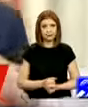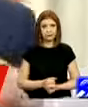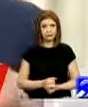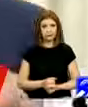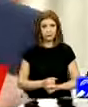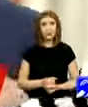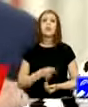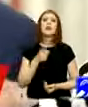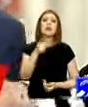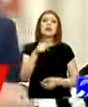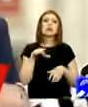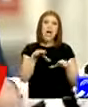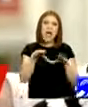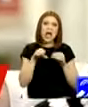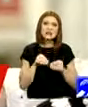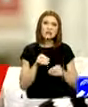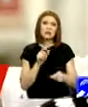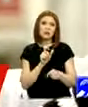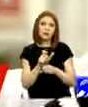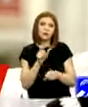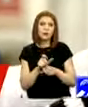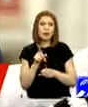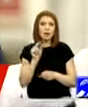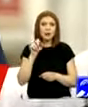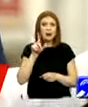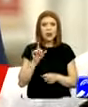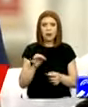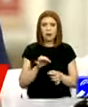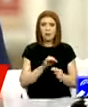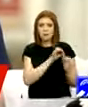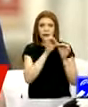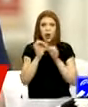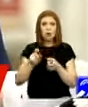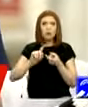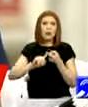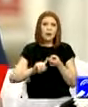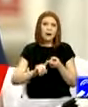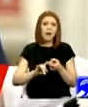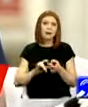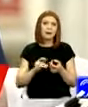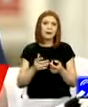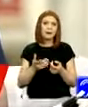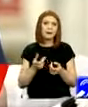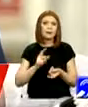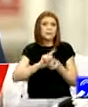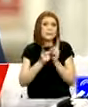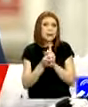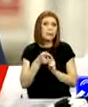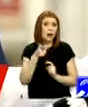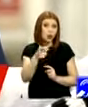tot primit aceste reproșuri în parte până acum legate de o eventuală